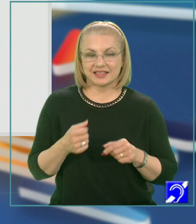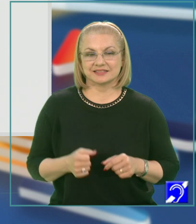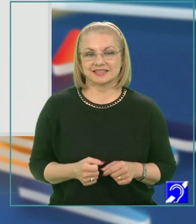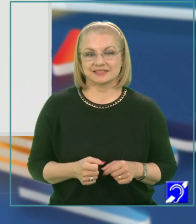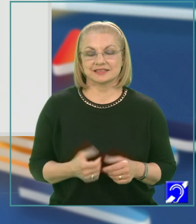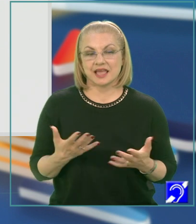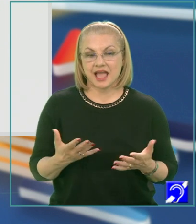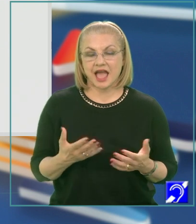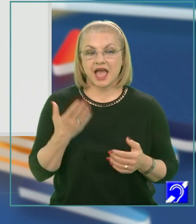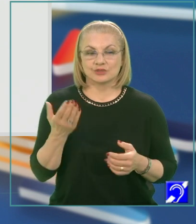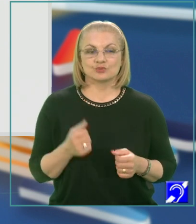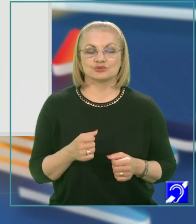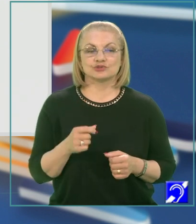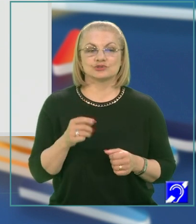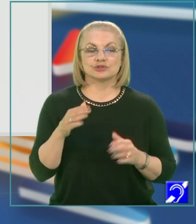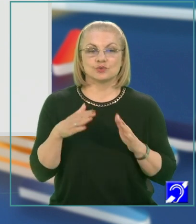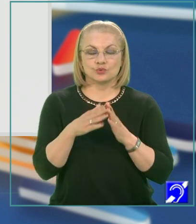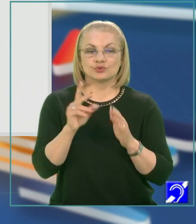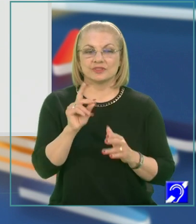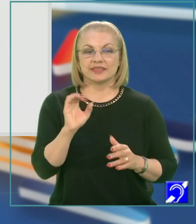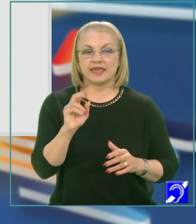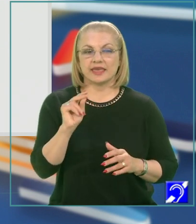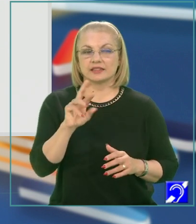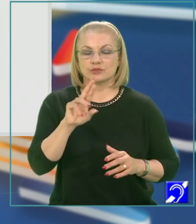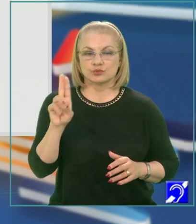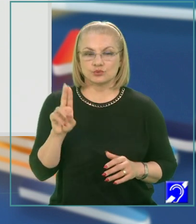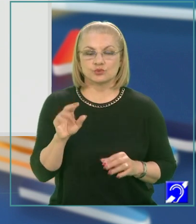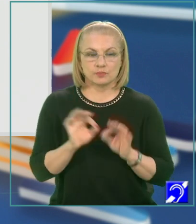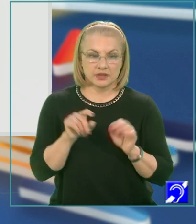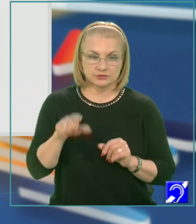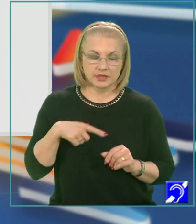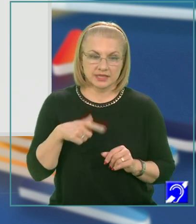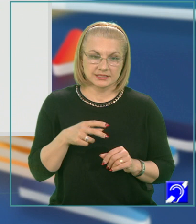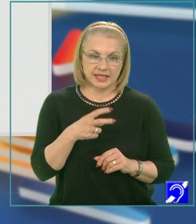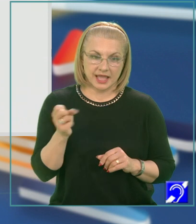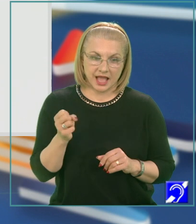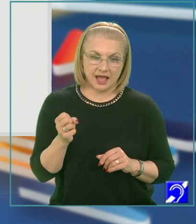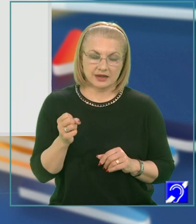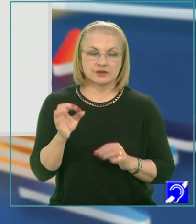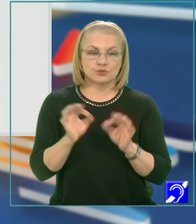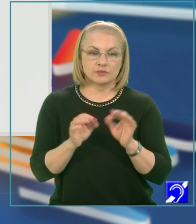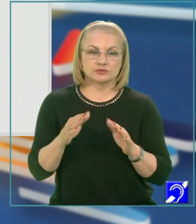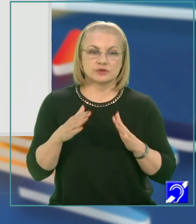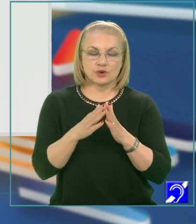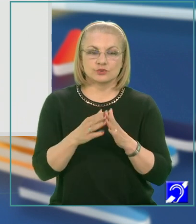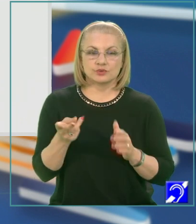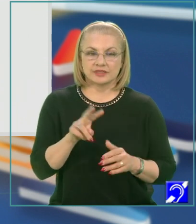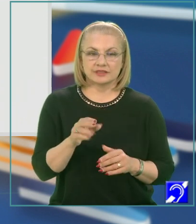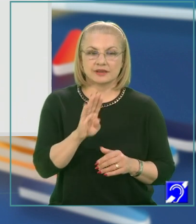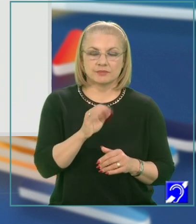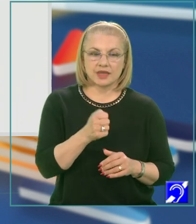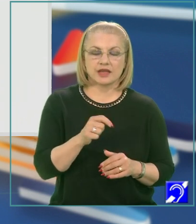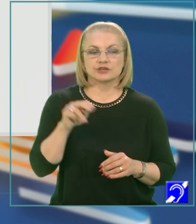unghiul diedru, măsura acestui, este egală cu măsura unghiului dintre BA